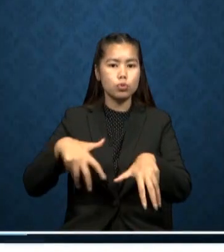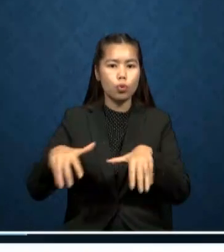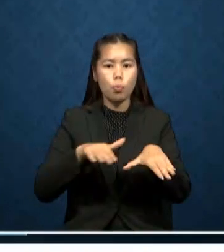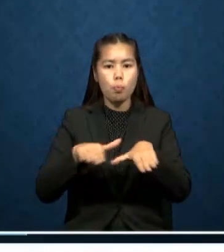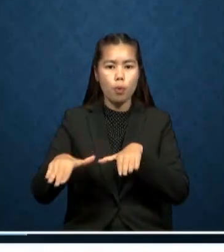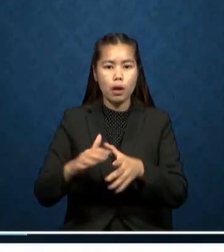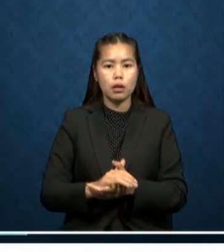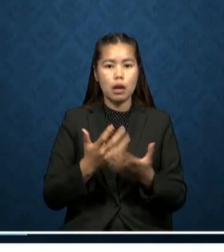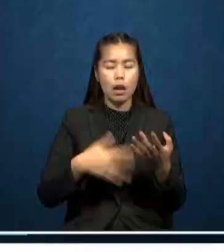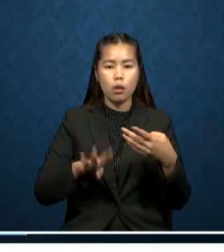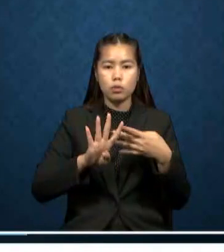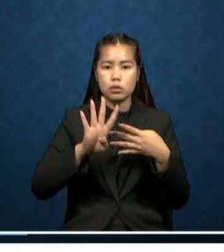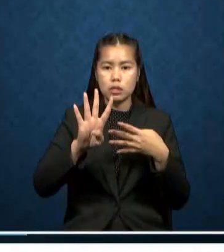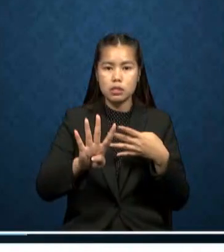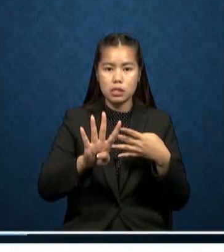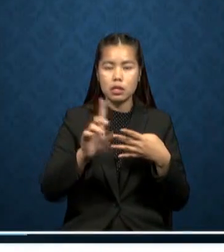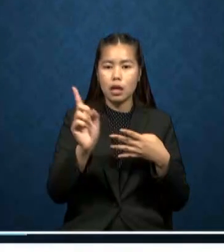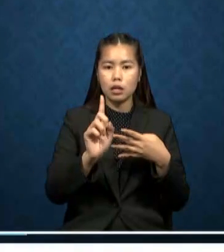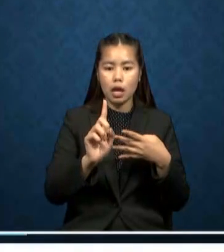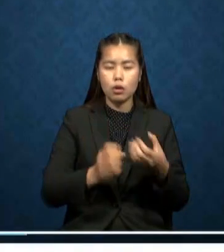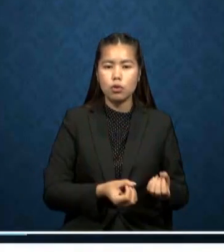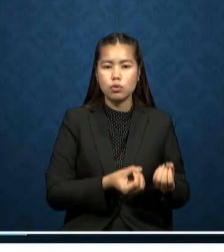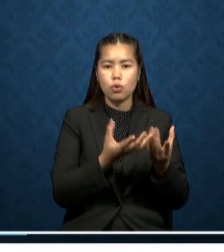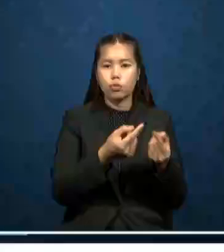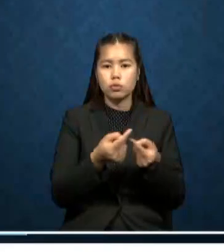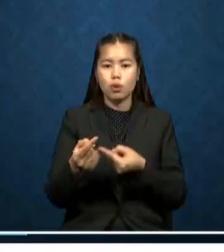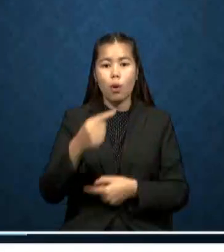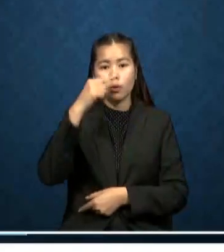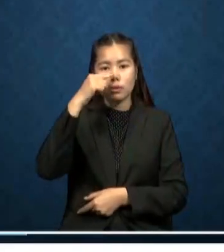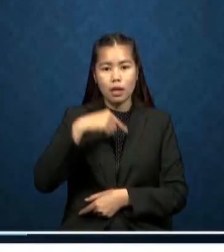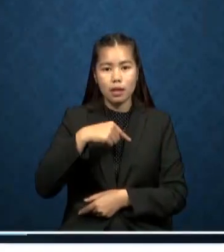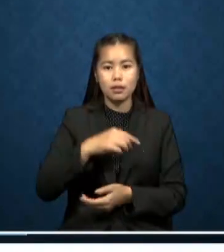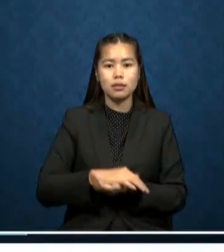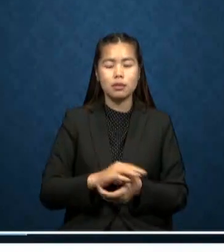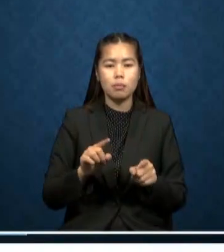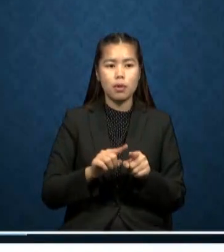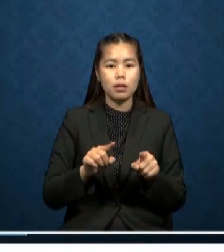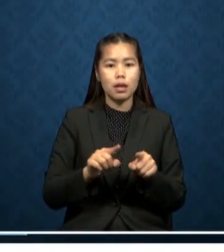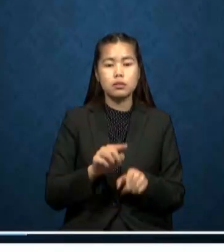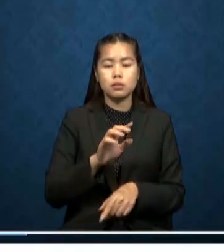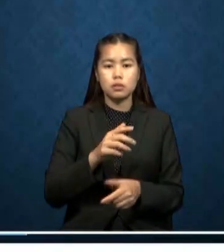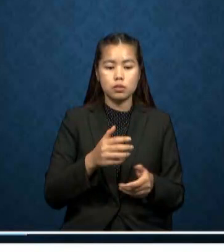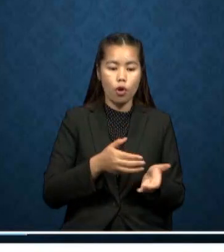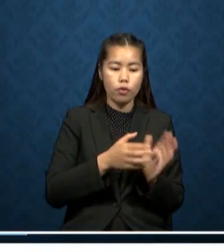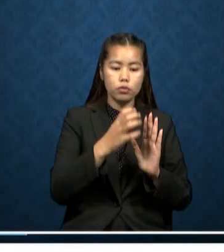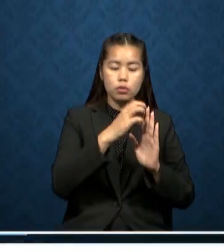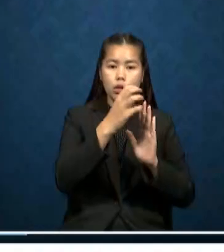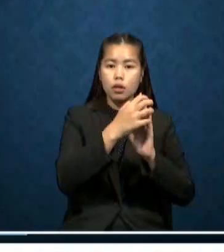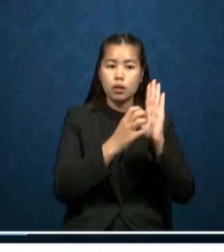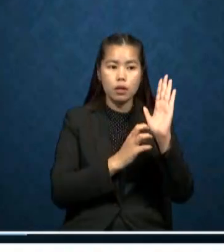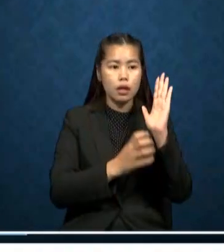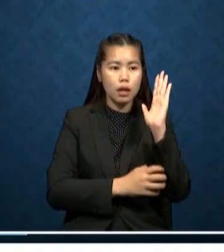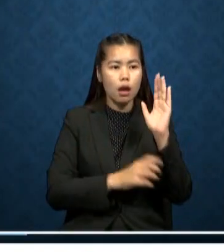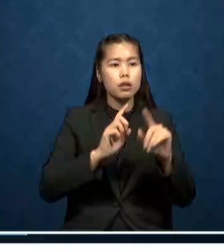ขั้นที่ 4คืองานส่งต่อสร้างไทยเป็นการขยายผลทุกภาคส่วนเพื่อให้